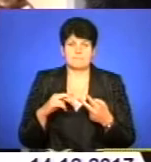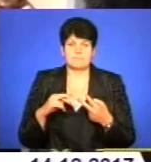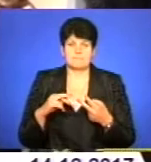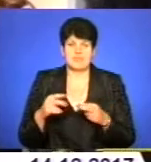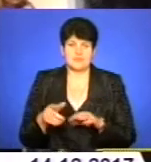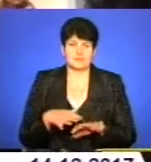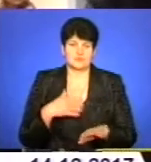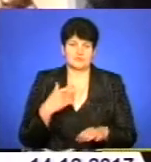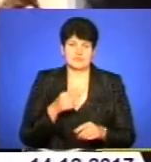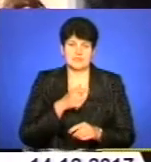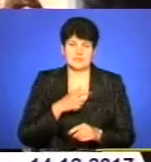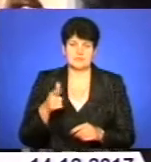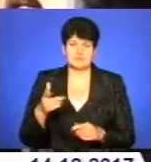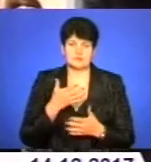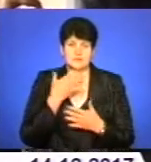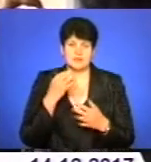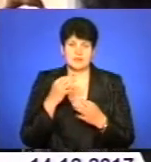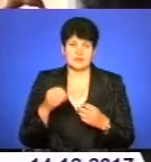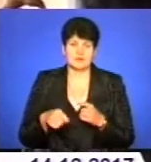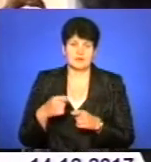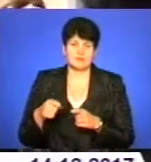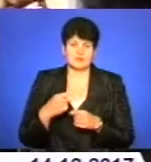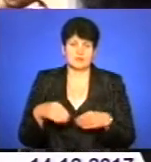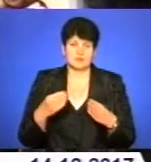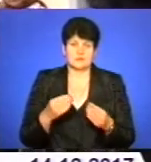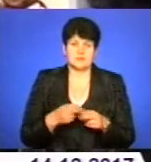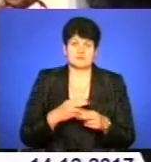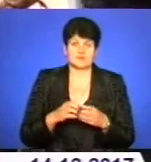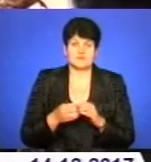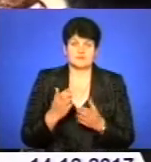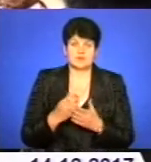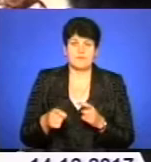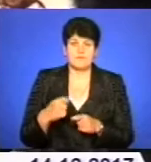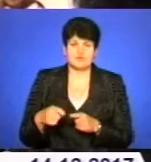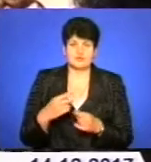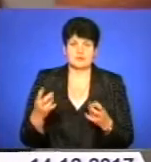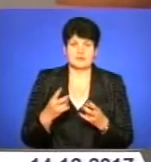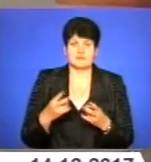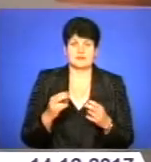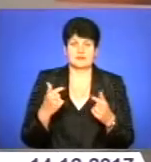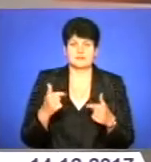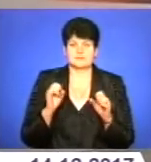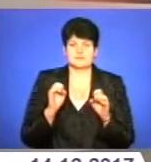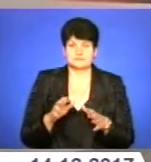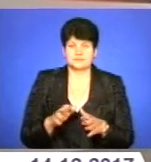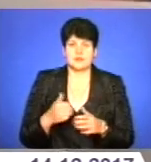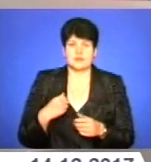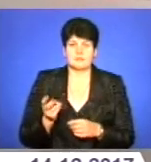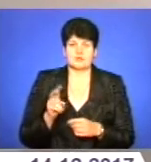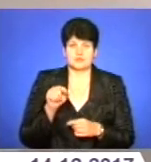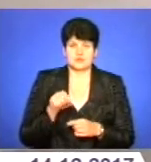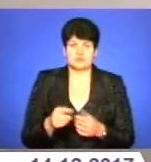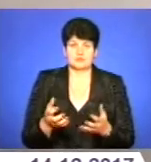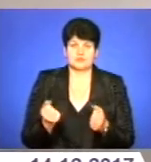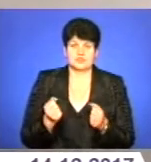довший срок. Якщо немає ніяких порушень, йдуть без проблем. А якщо якісь порушення, то треба, напевно, перездавати. Я прийшов сюди отримати водійські